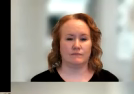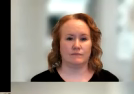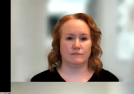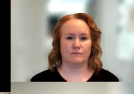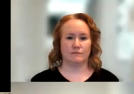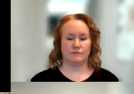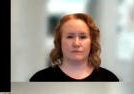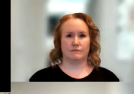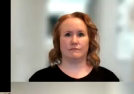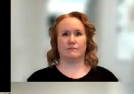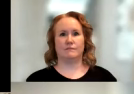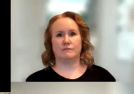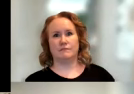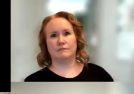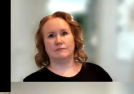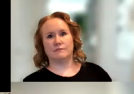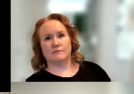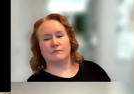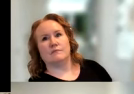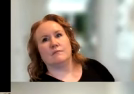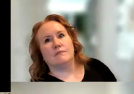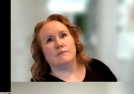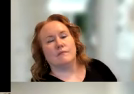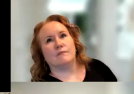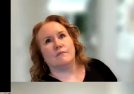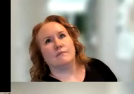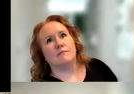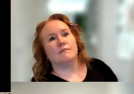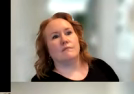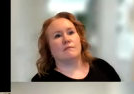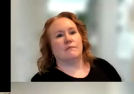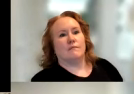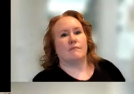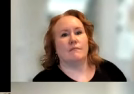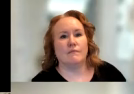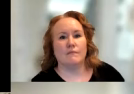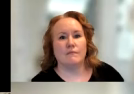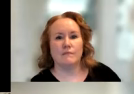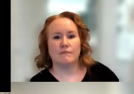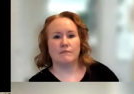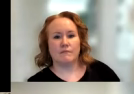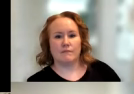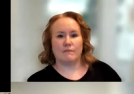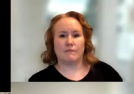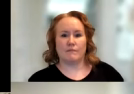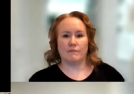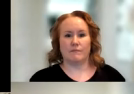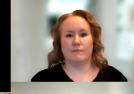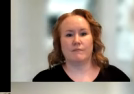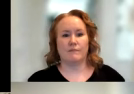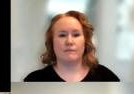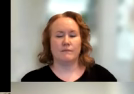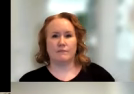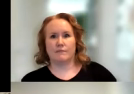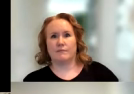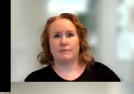vil utgangspunktet være at nasjonale myndigheter står fritt til å regulere forholdet innenfor rammene av den mer generelle EØS-retten.